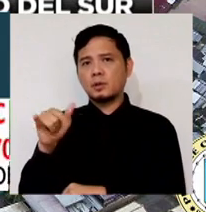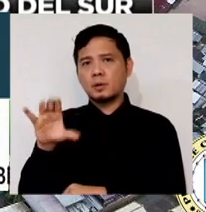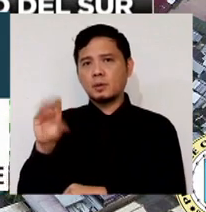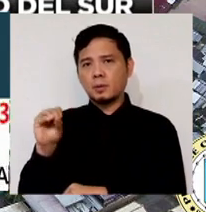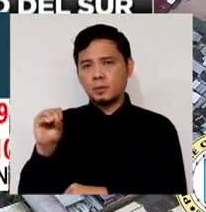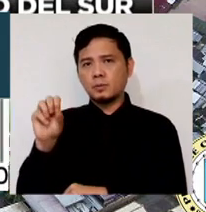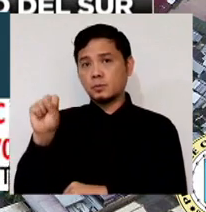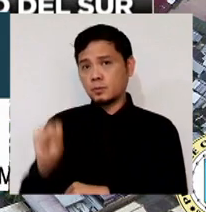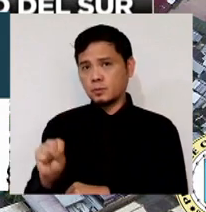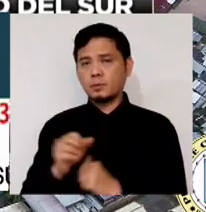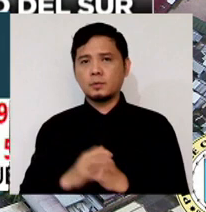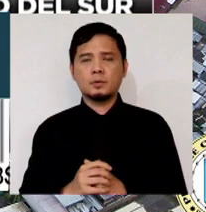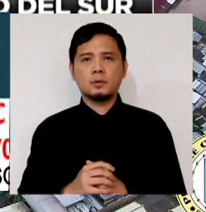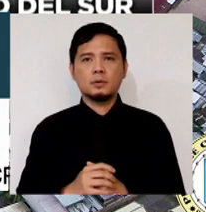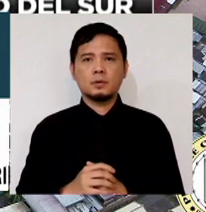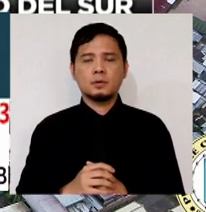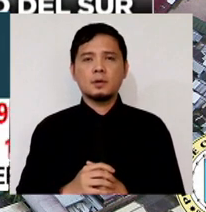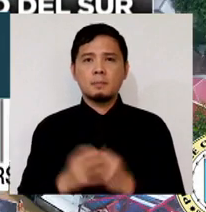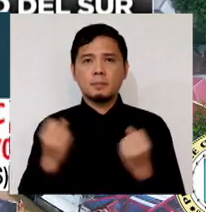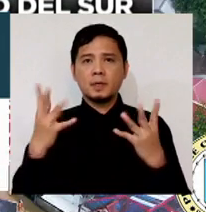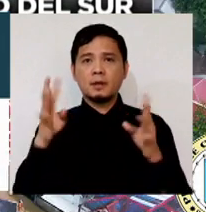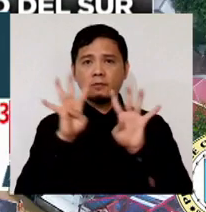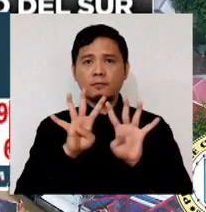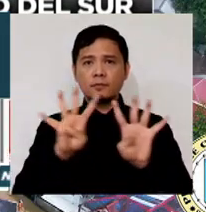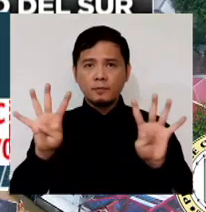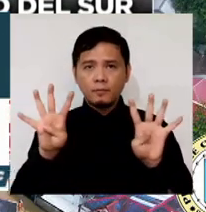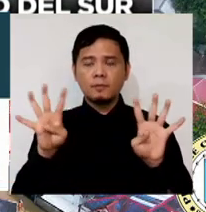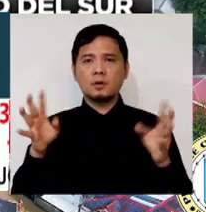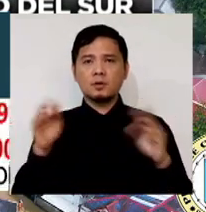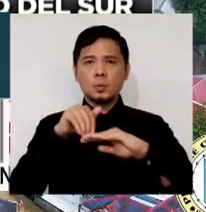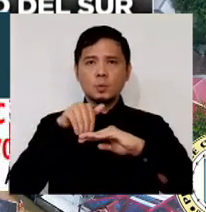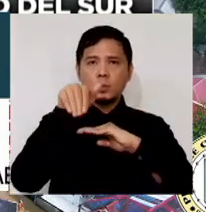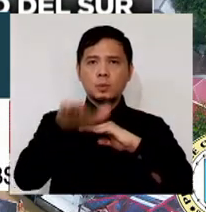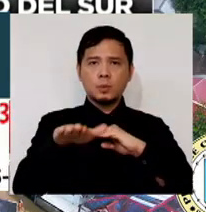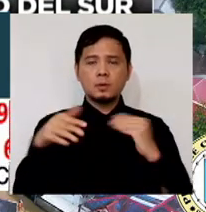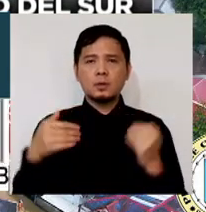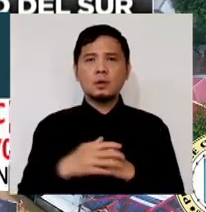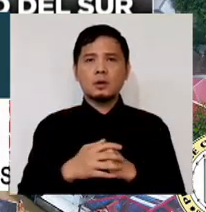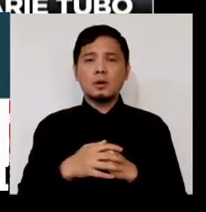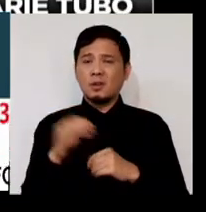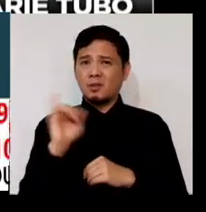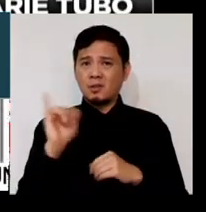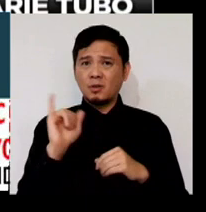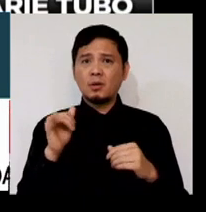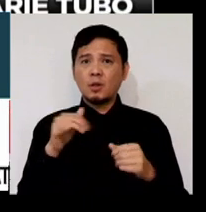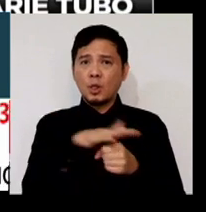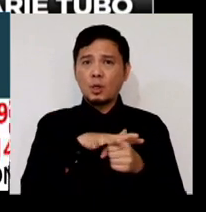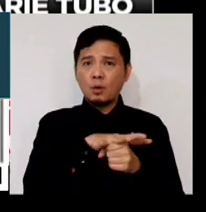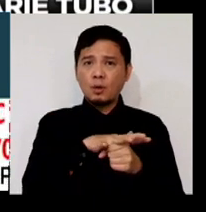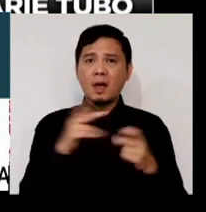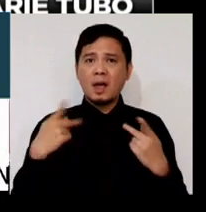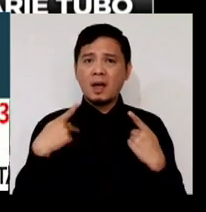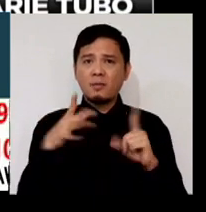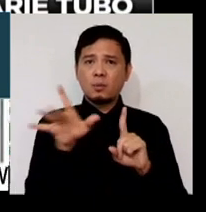alert to rin yung mga frontliners natin. Nagkaroon lang tayo ng local transmission. Kaya nga itong hospital natin, Adela